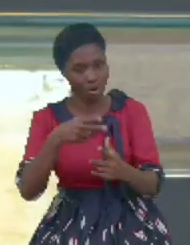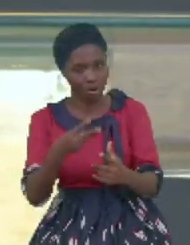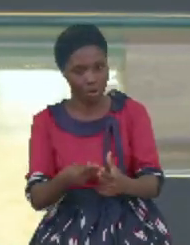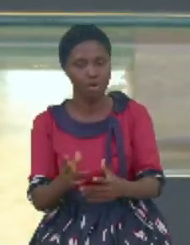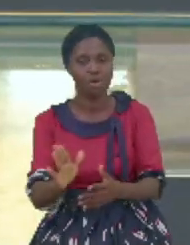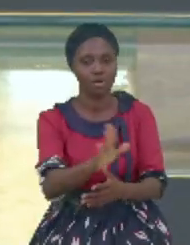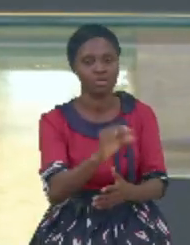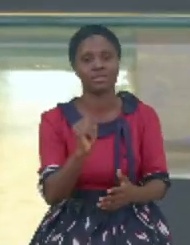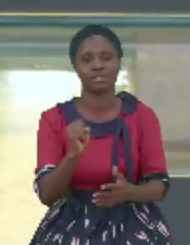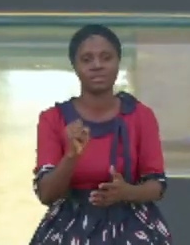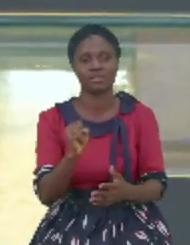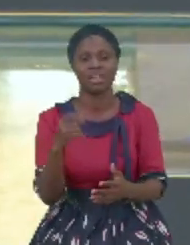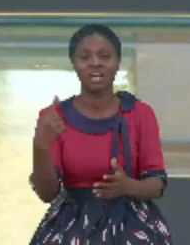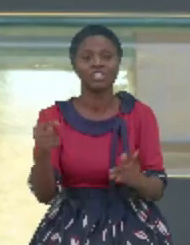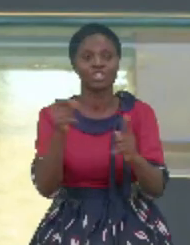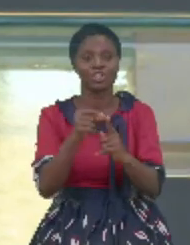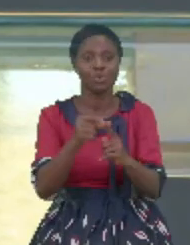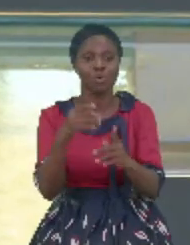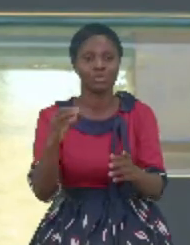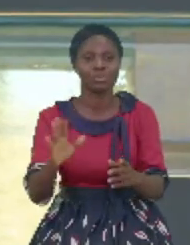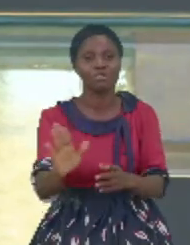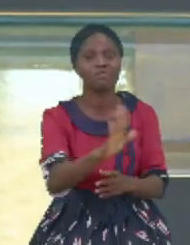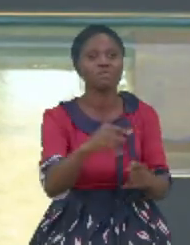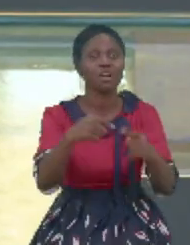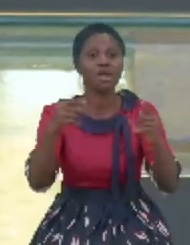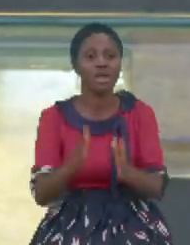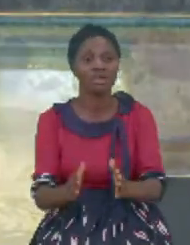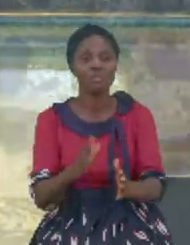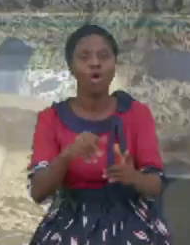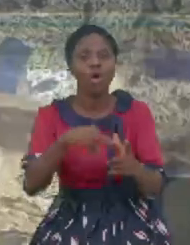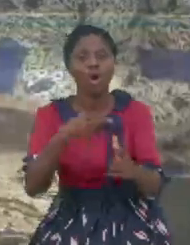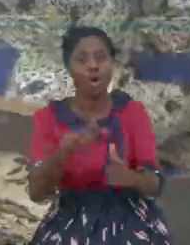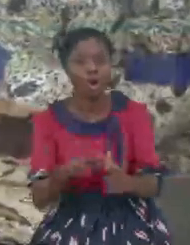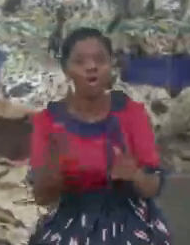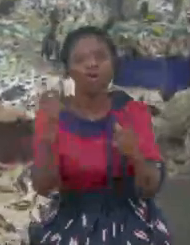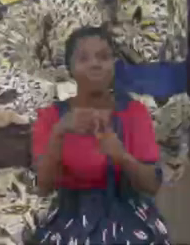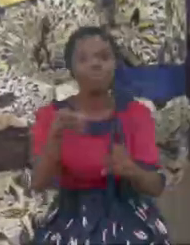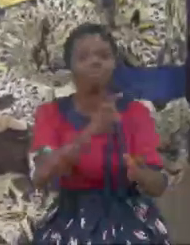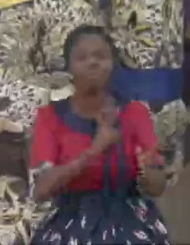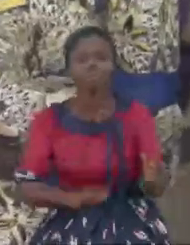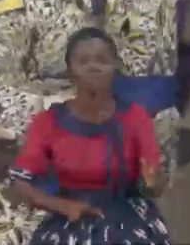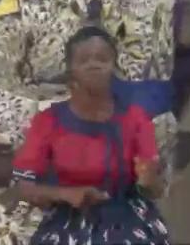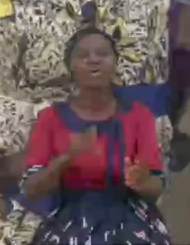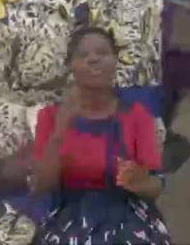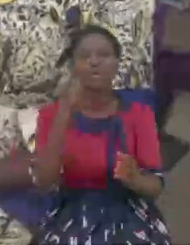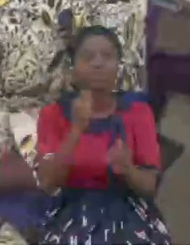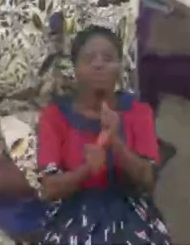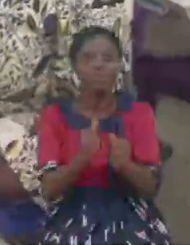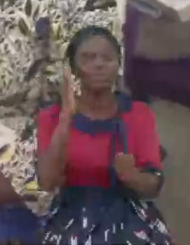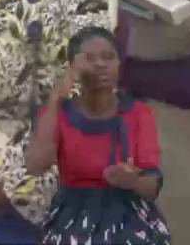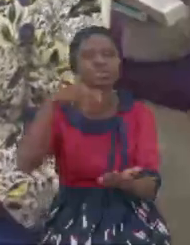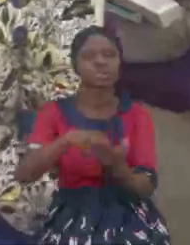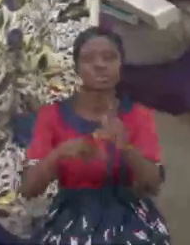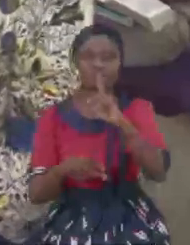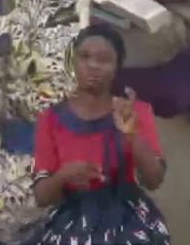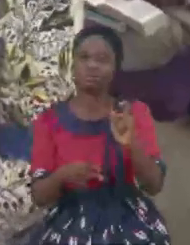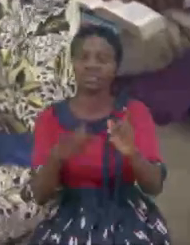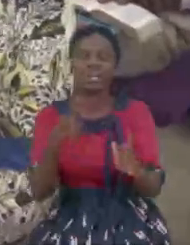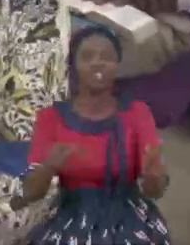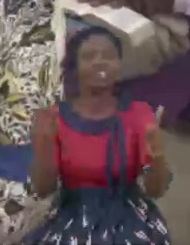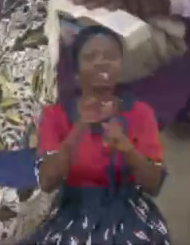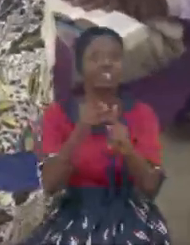dont la parole s'accomplira. La parole de votre ennemi ou la parole de l'Éternel. Quelle parole s'accomplira-t-elle? La